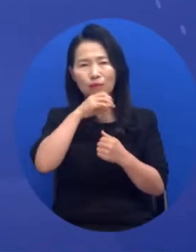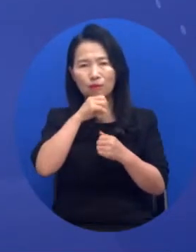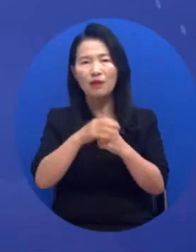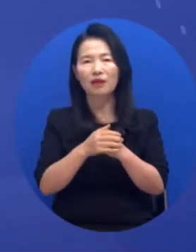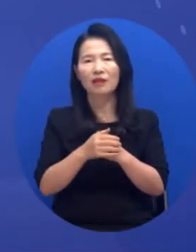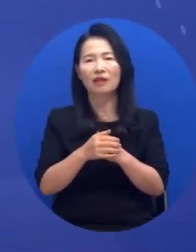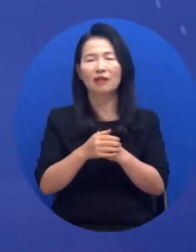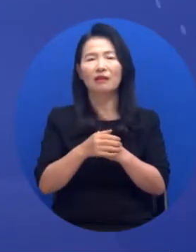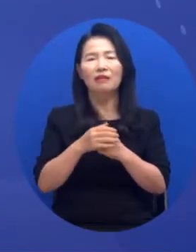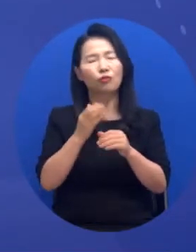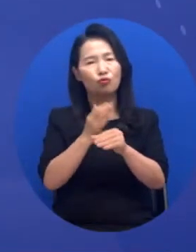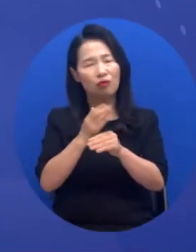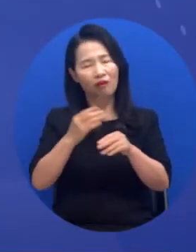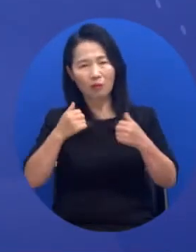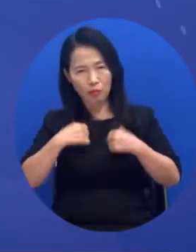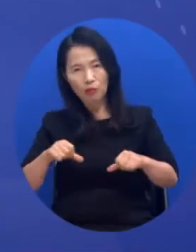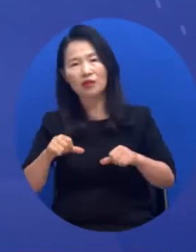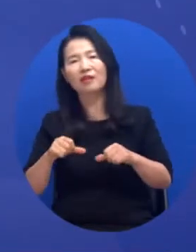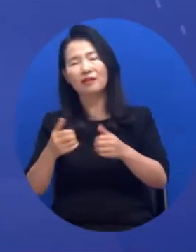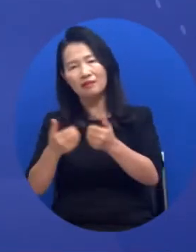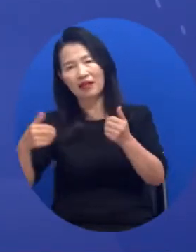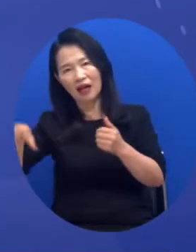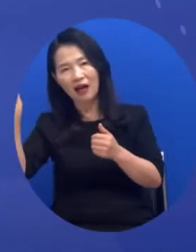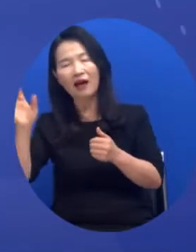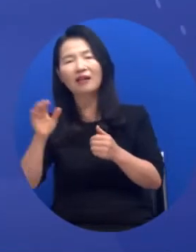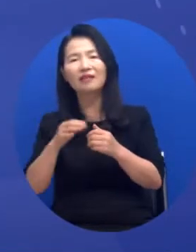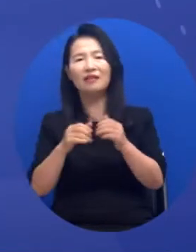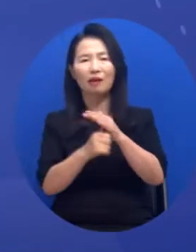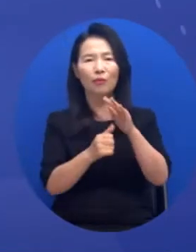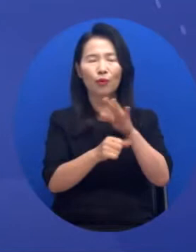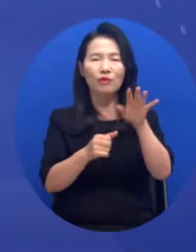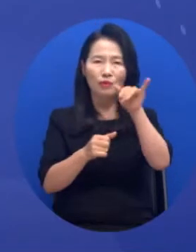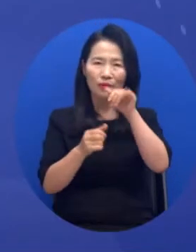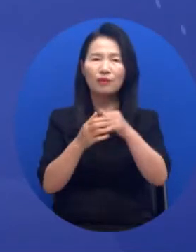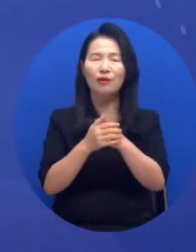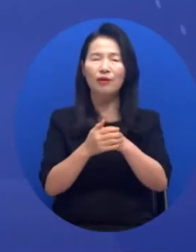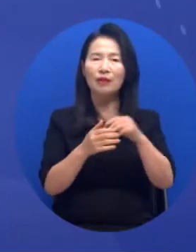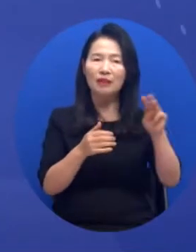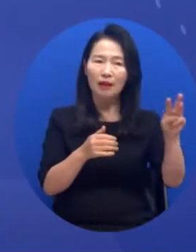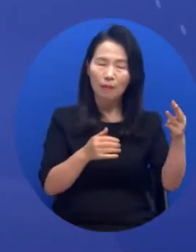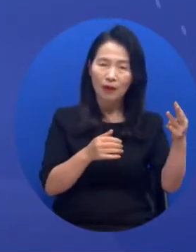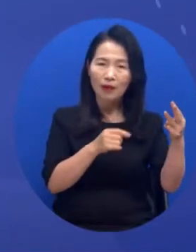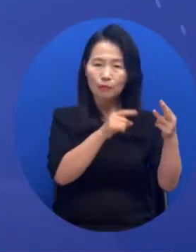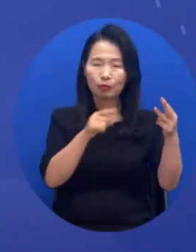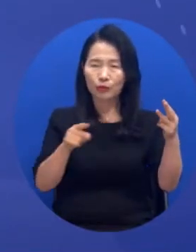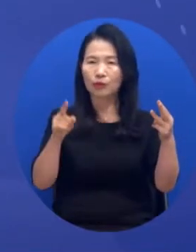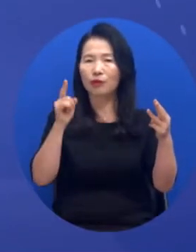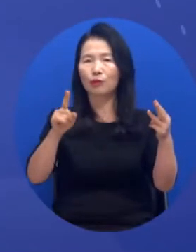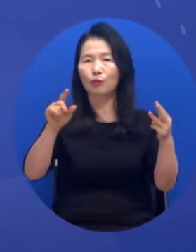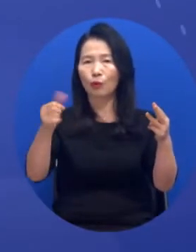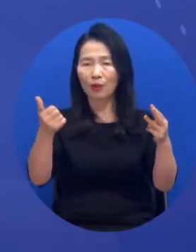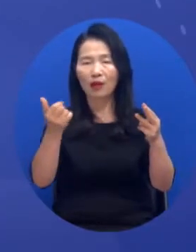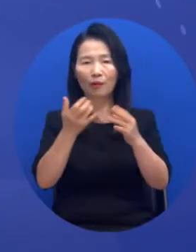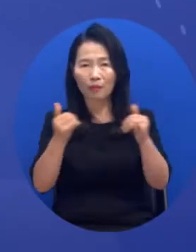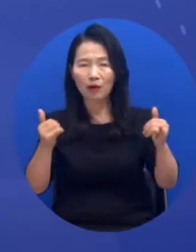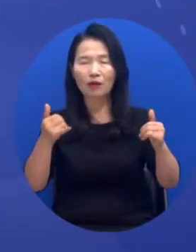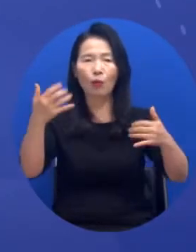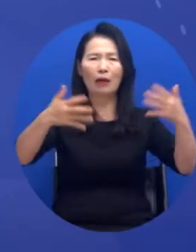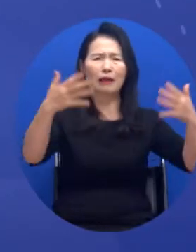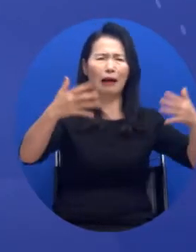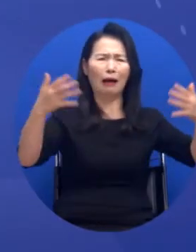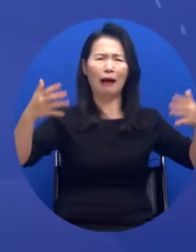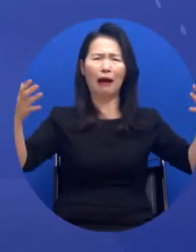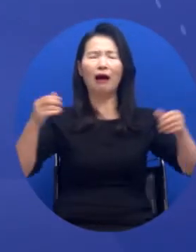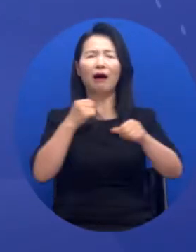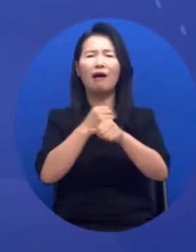자리를 떠난 총재 들도 있었다 고 전해지는데요 2 적게는 300명 에서 많게는 1500명의 총대가 화상회의를 하다 보니까